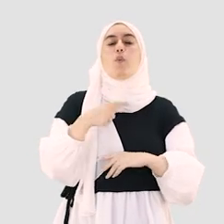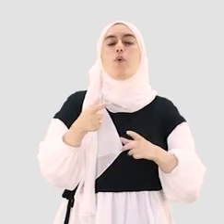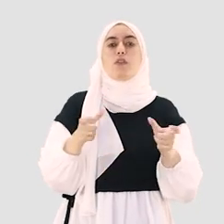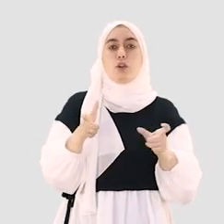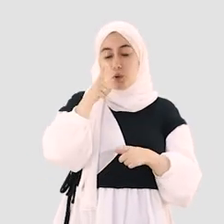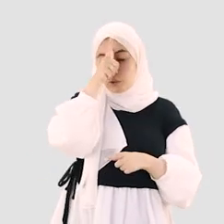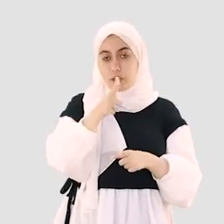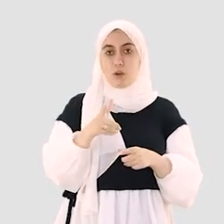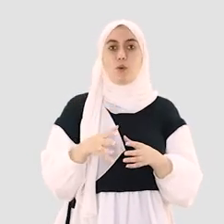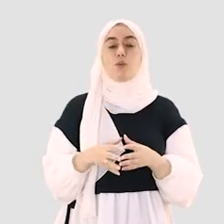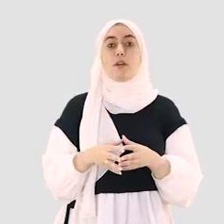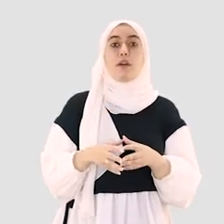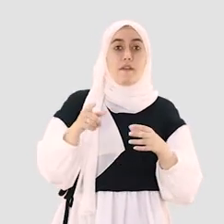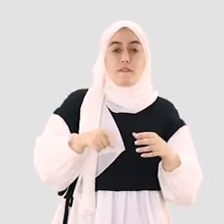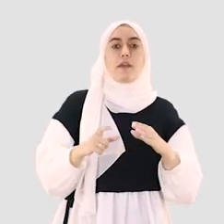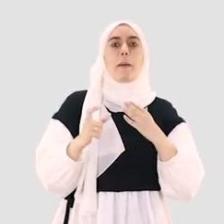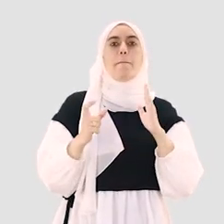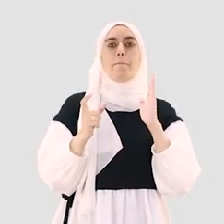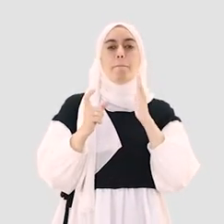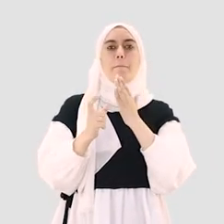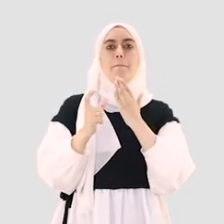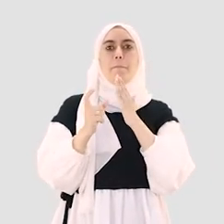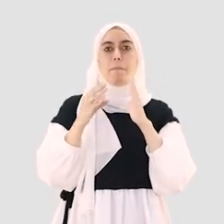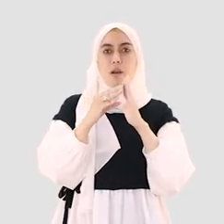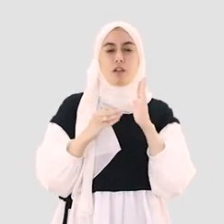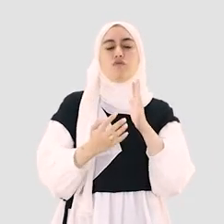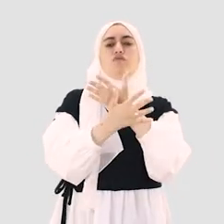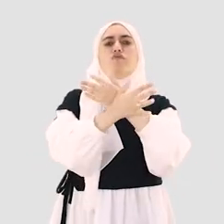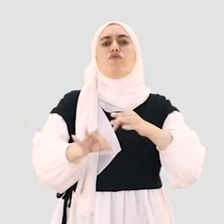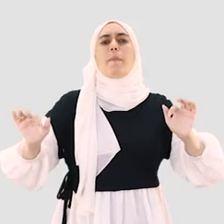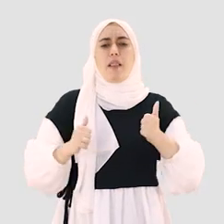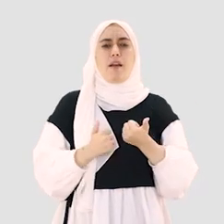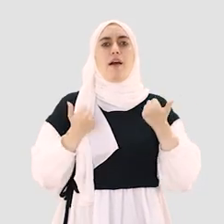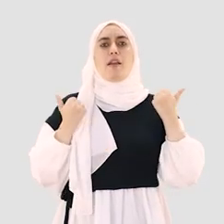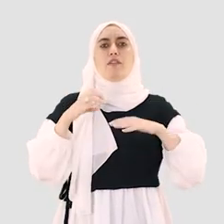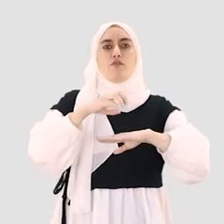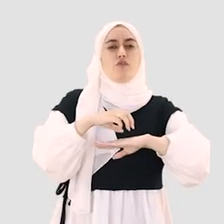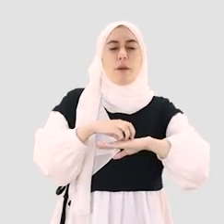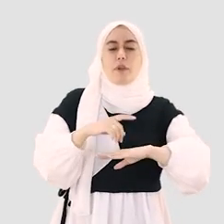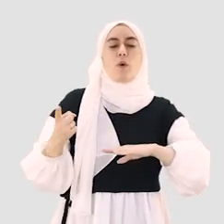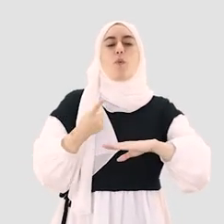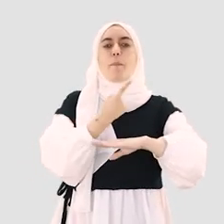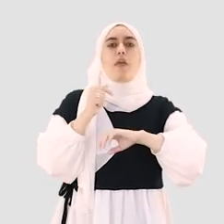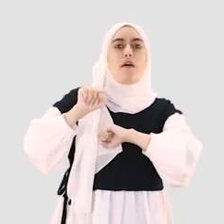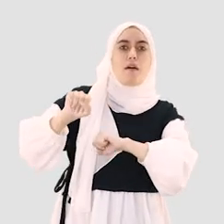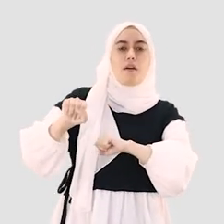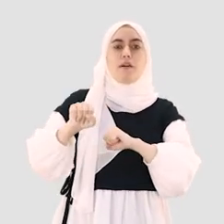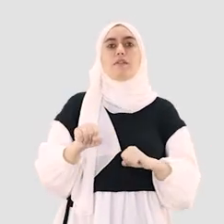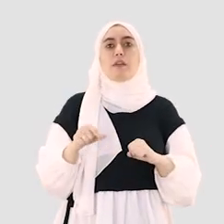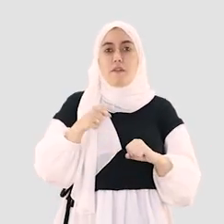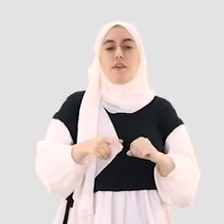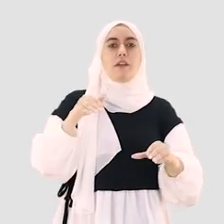العلوم والتكنولوجيا الاردنيه على منهجيه شامله تراعي مختلفه جوانب الحياه الجامعيه وبيئتها